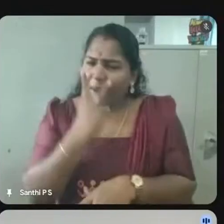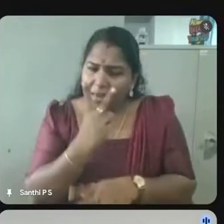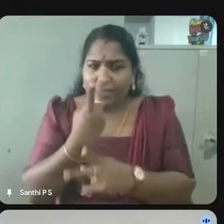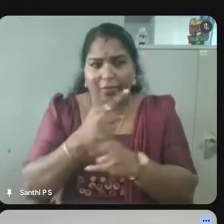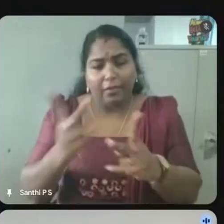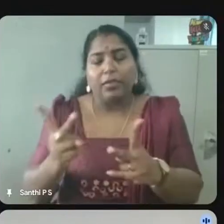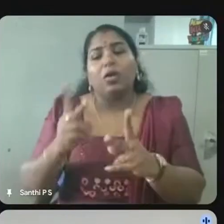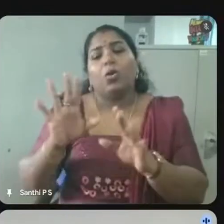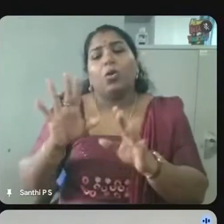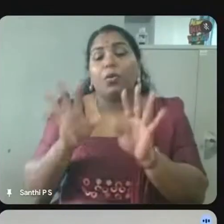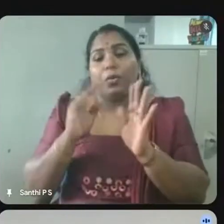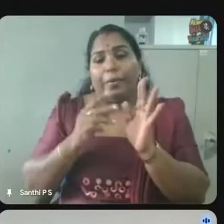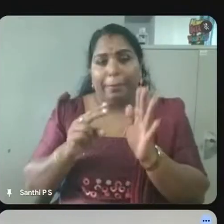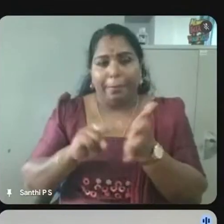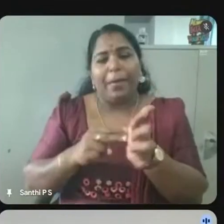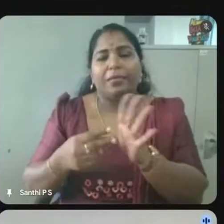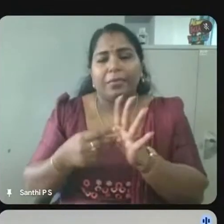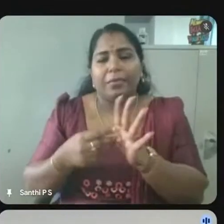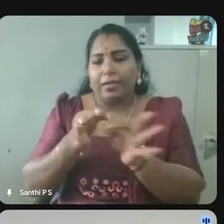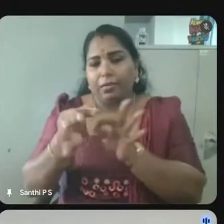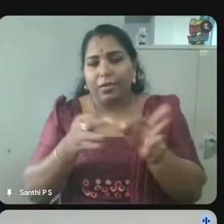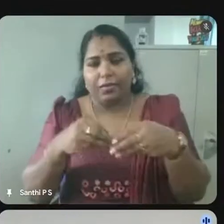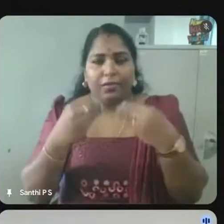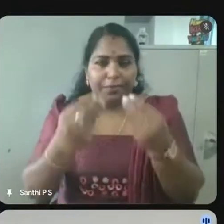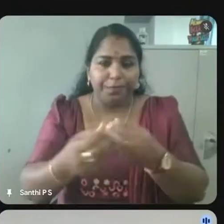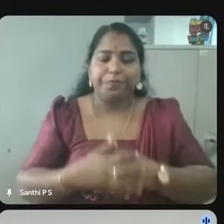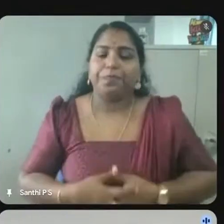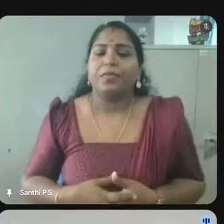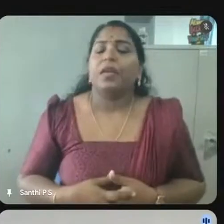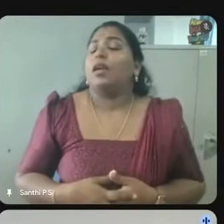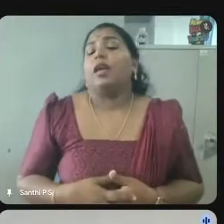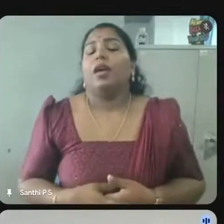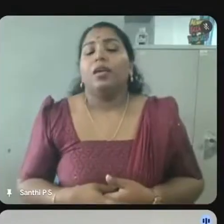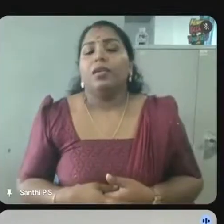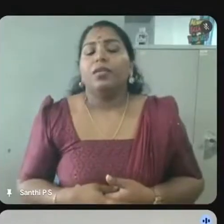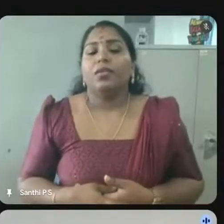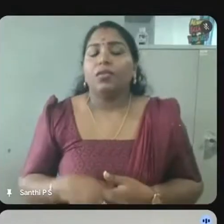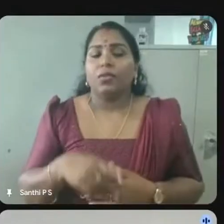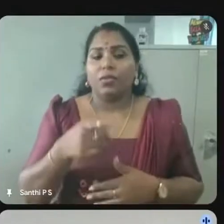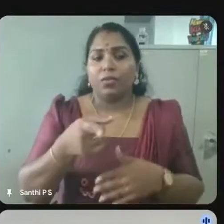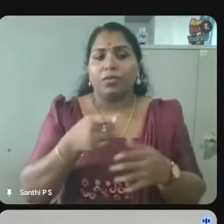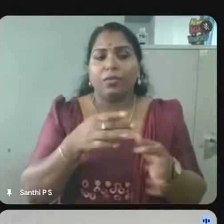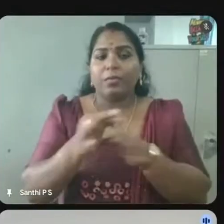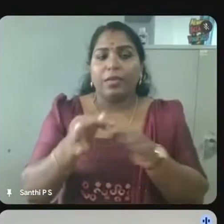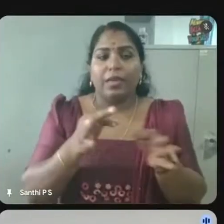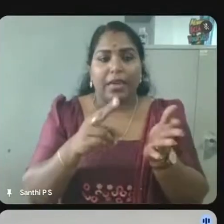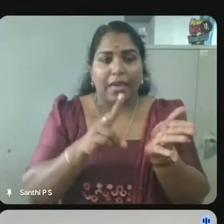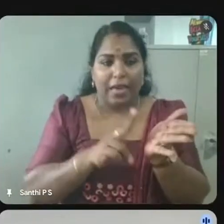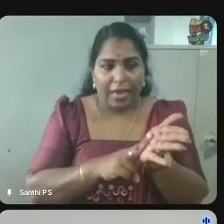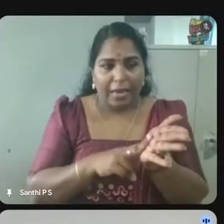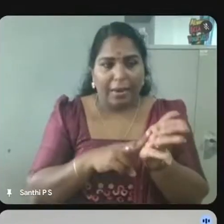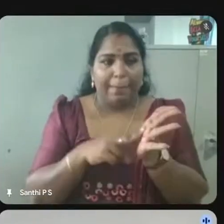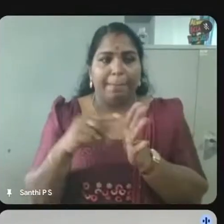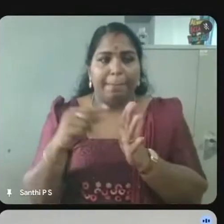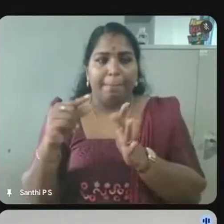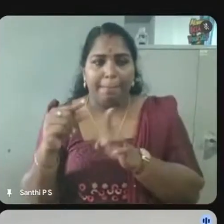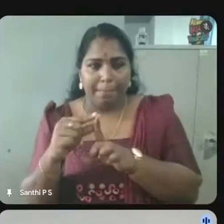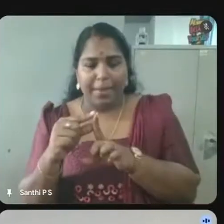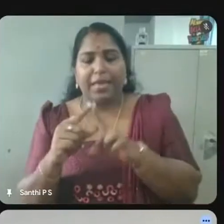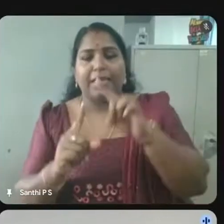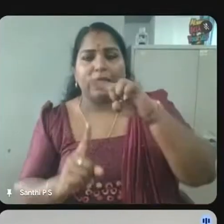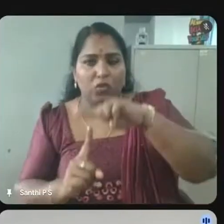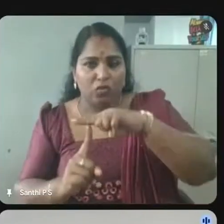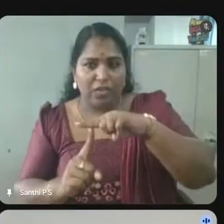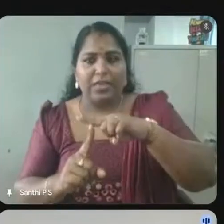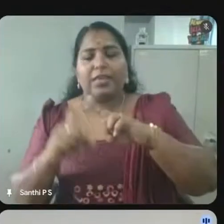പദ്ധതി നിർവചനം എന്ന് പറയുന്ന ഒരു സംഭവം. അപ്പൊ ഈ നിർവചനം എന്ന് പറയുന്നത് ഒരു NPCB, നമ്മുടെ ദേശീയ അന്ധത നിയന്ത്രണ പദ്ധതി ഉണ്ട്.